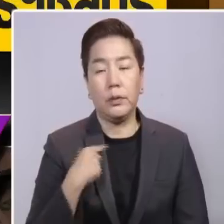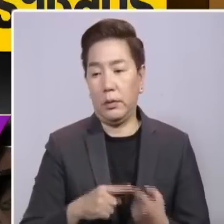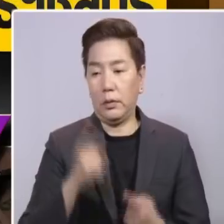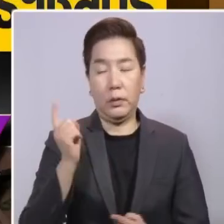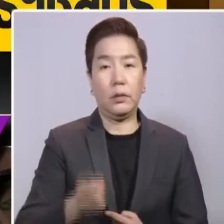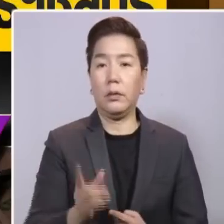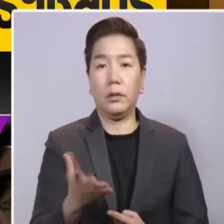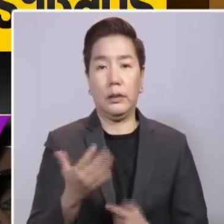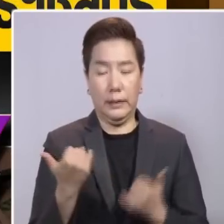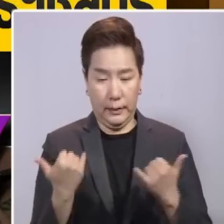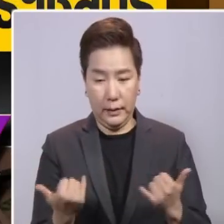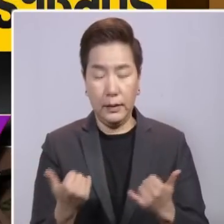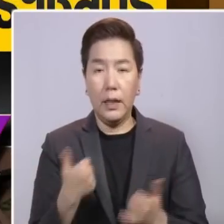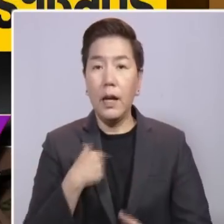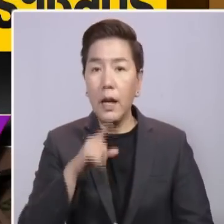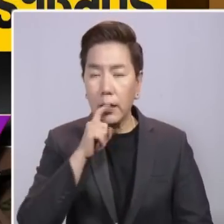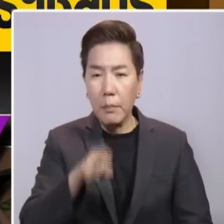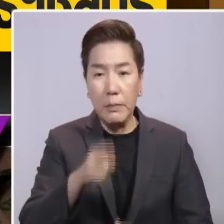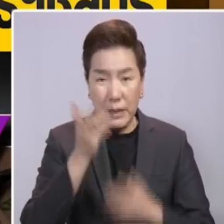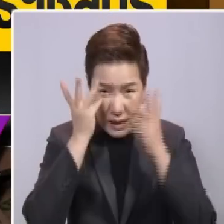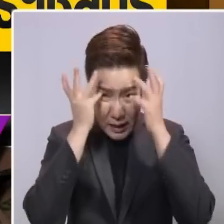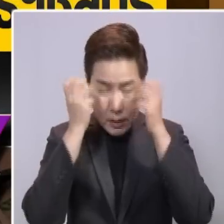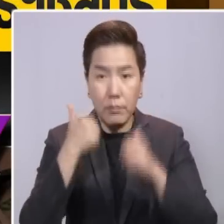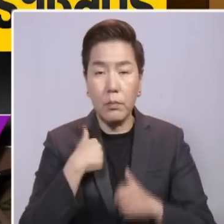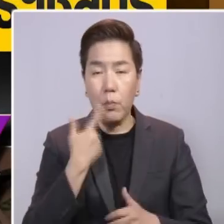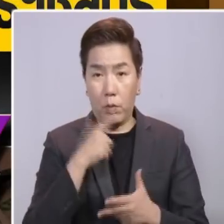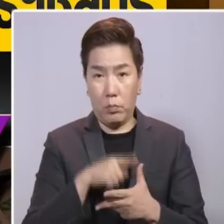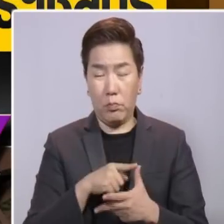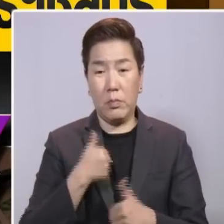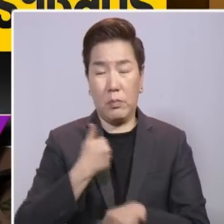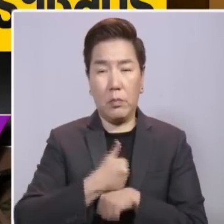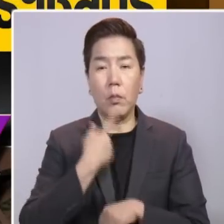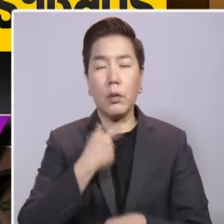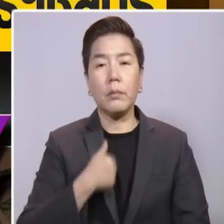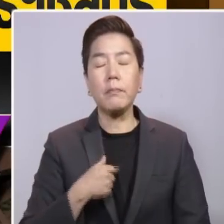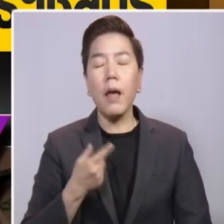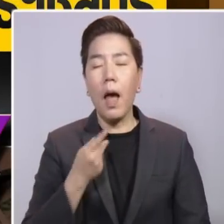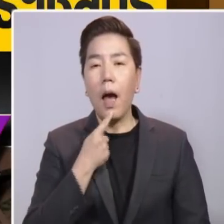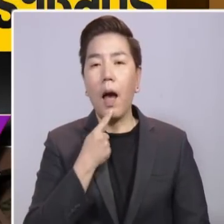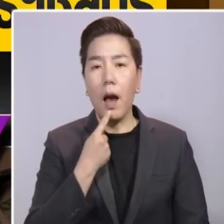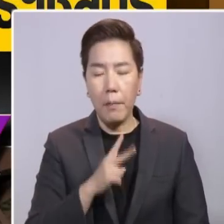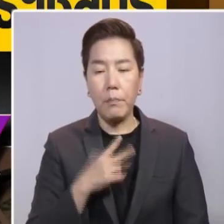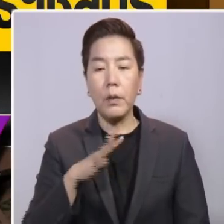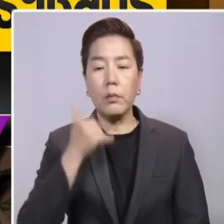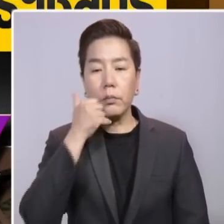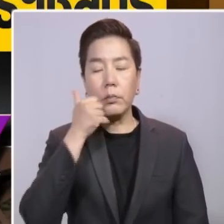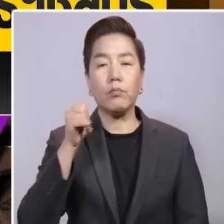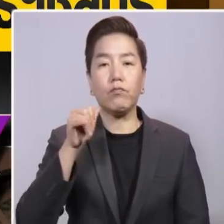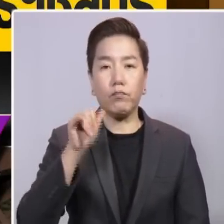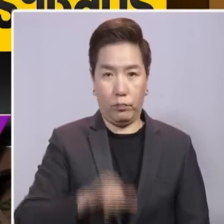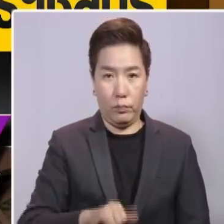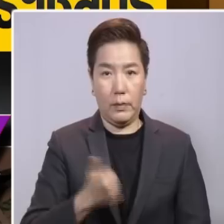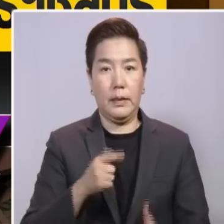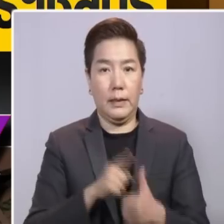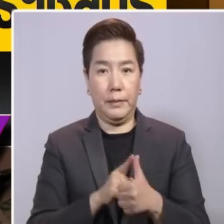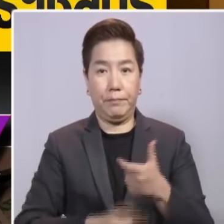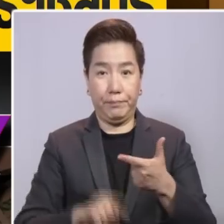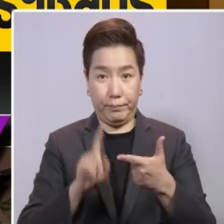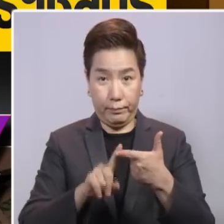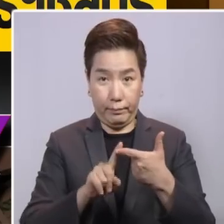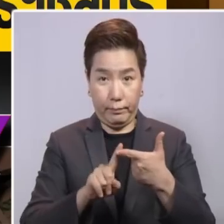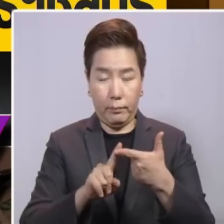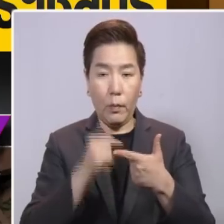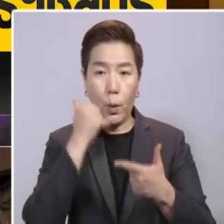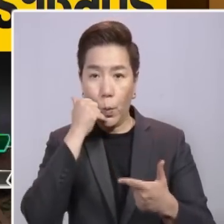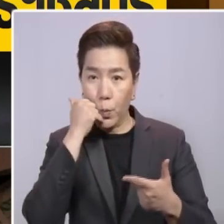งนะครับพอถามว่าท่านเครียดไหมท่านก็ตอบสั้นๆนะครับว่าครับแล้วก็ตัดสายไปเลยนะครับคนที่2นะครับโ